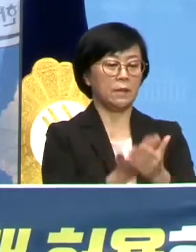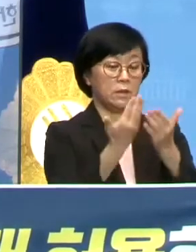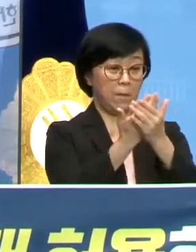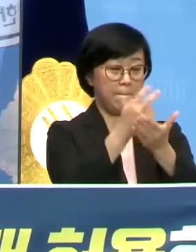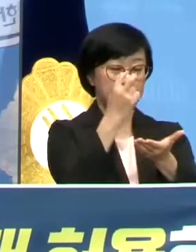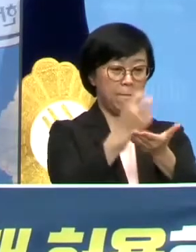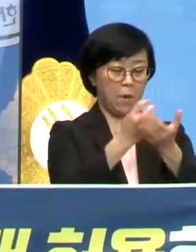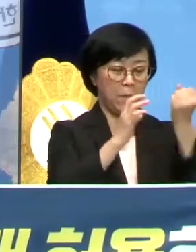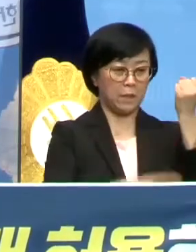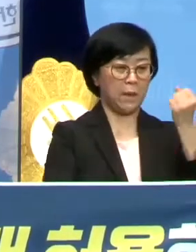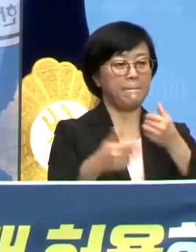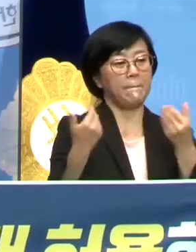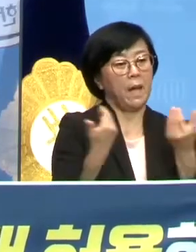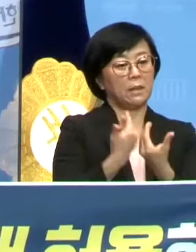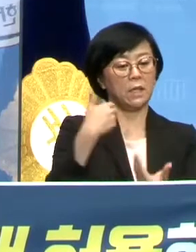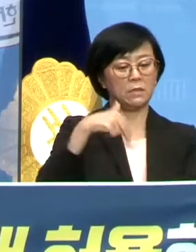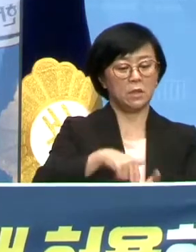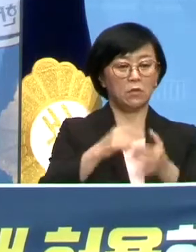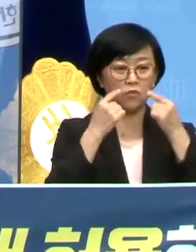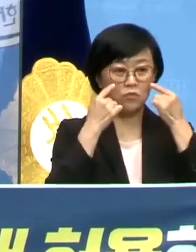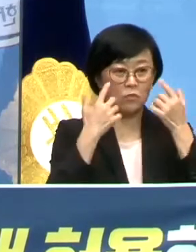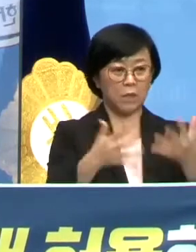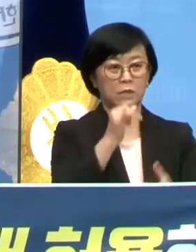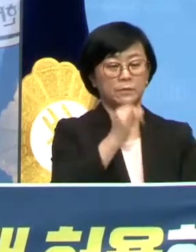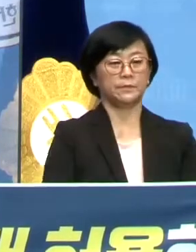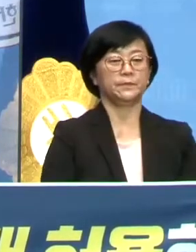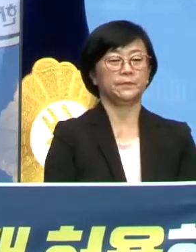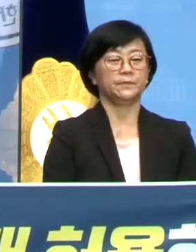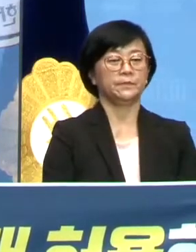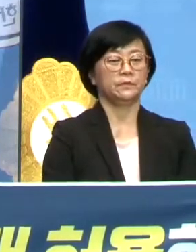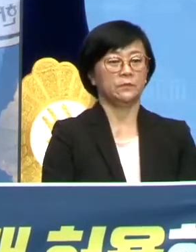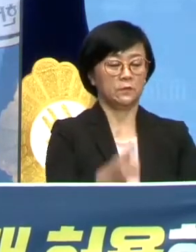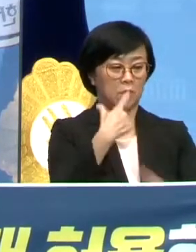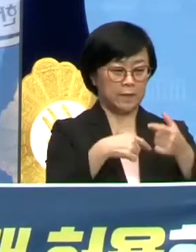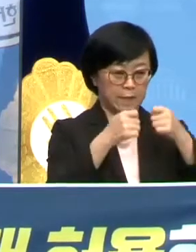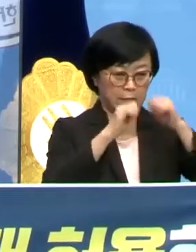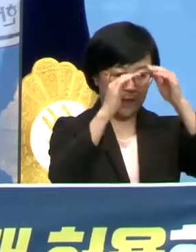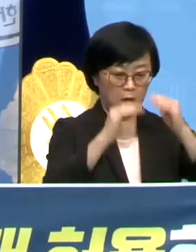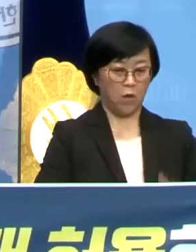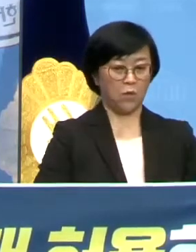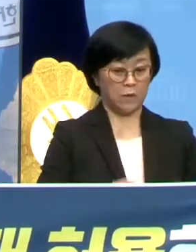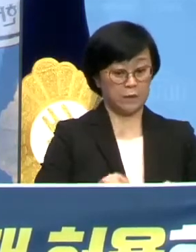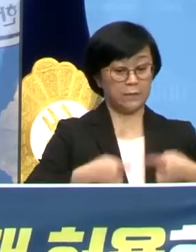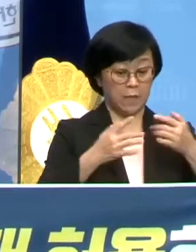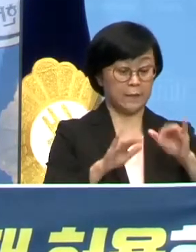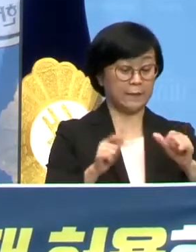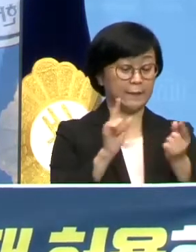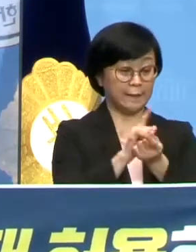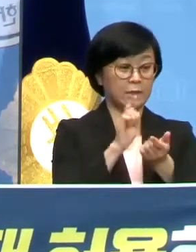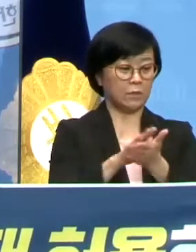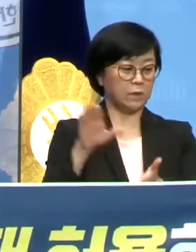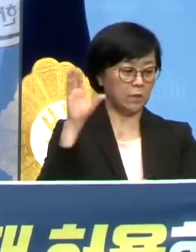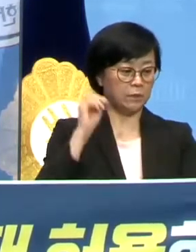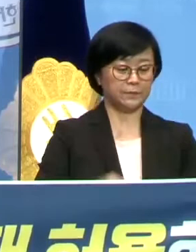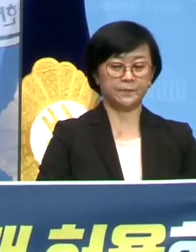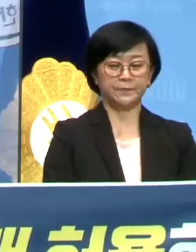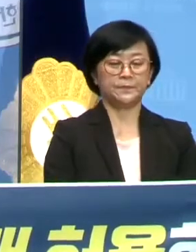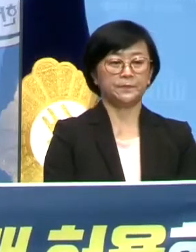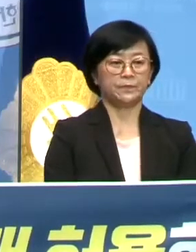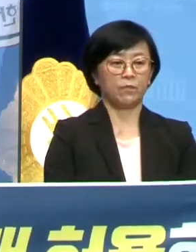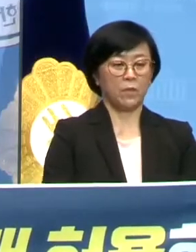법안에 대한 반대 입장을 분명히 밝힙니다 더 자세한 말씀은 참석자 분들께 직접 들어보도록 하겠습니다